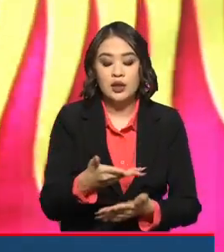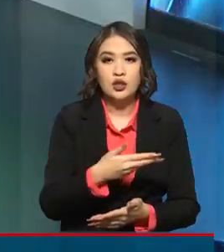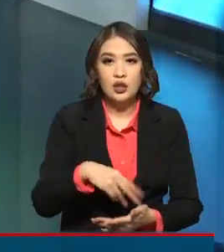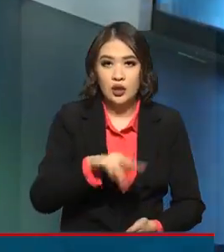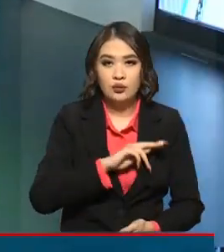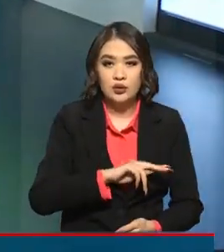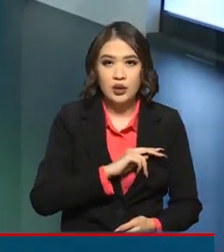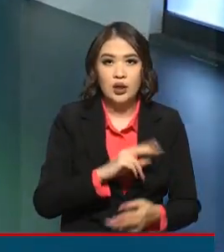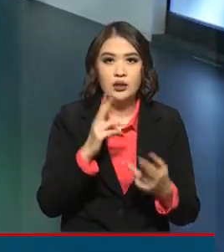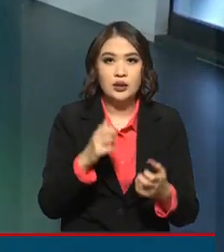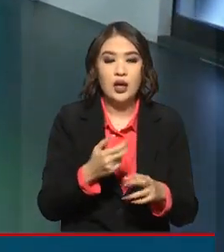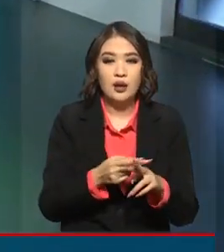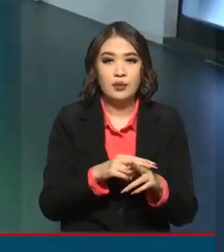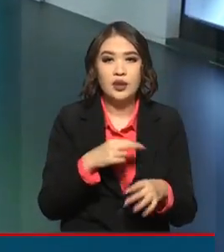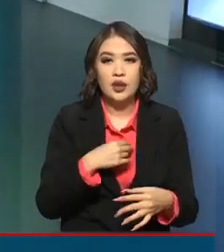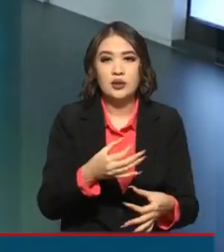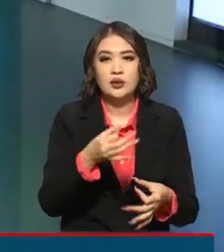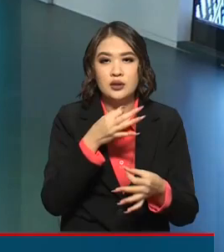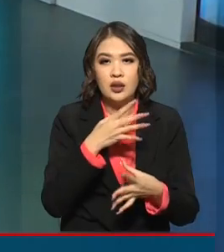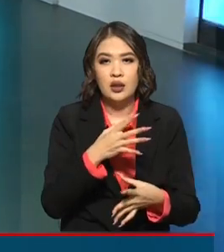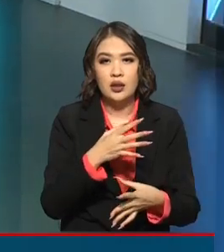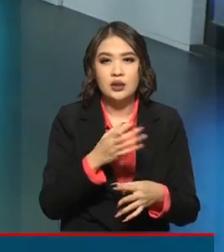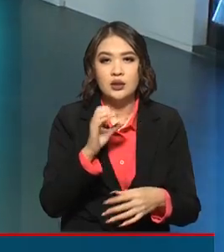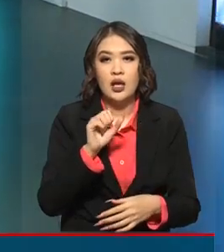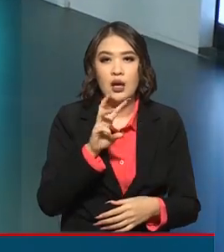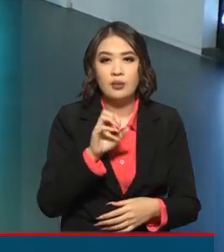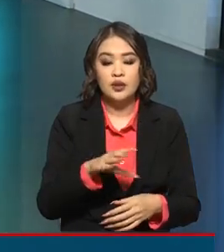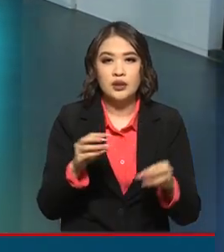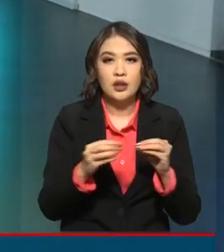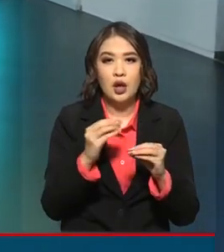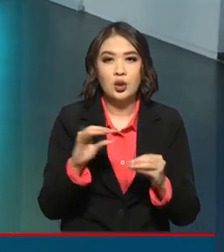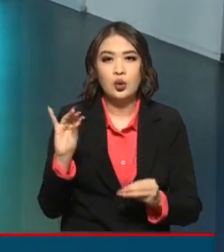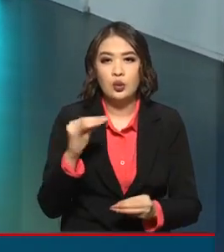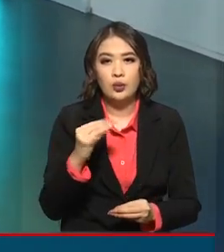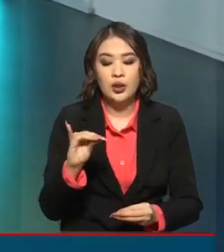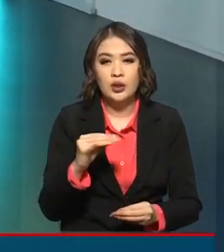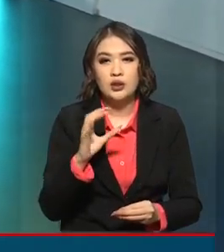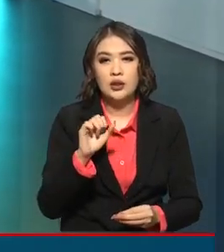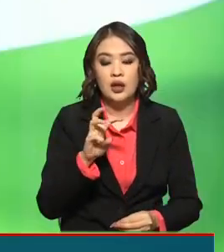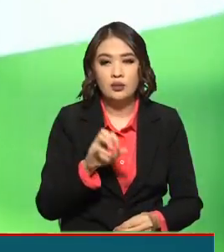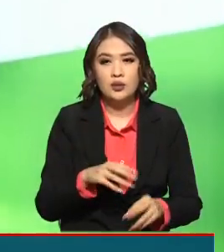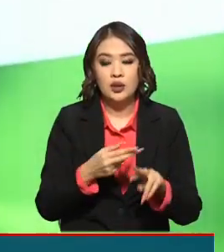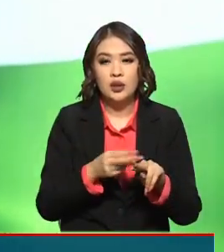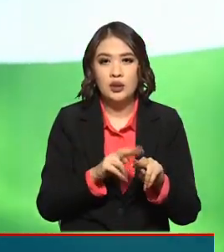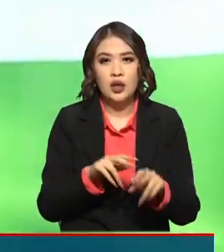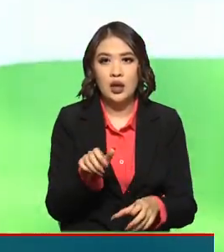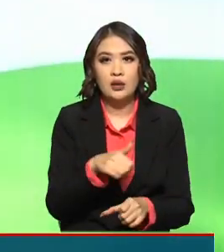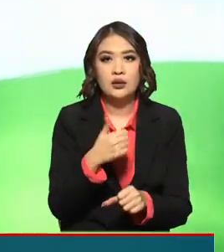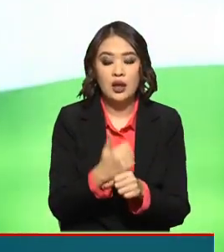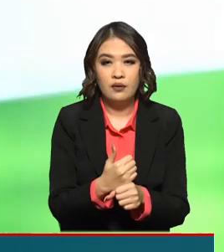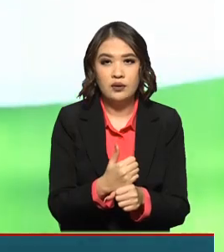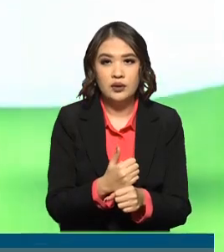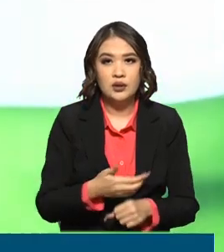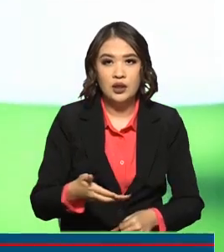я доволен результатом саммита, 10-го юбилейного саммита. Значит, главам